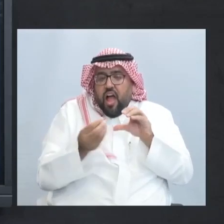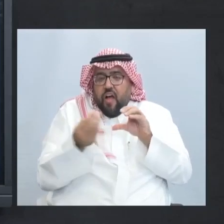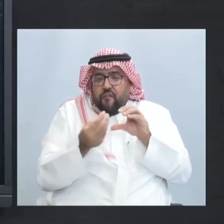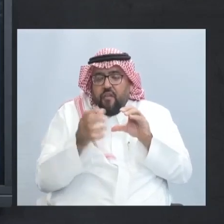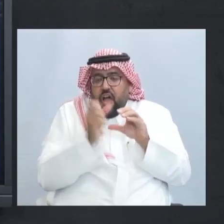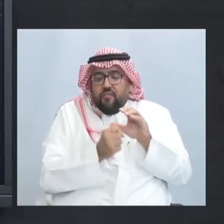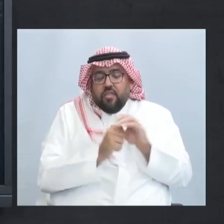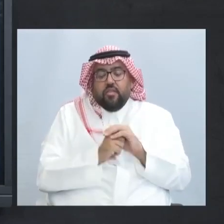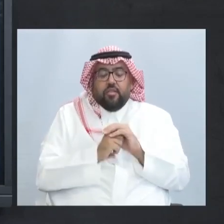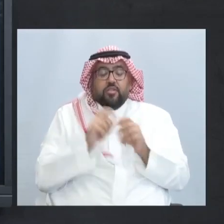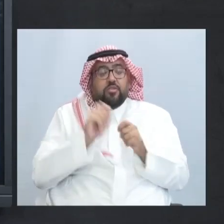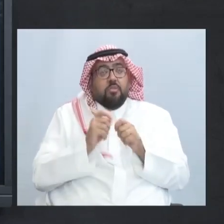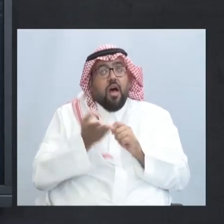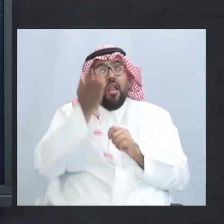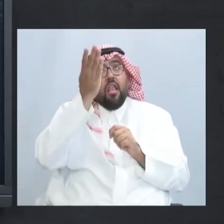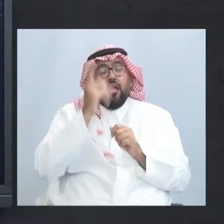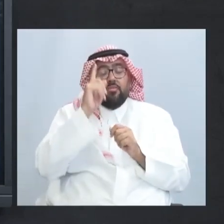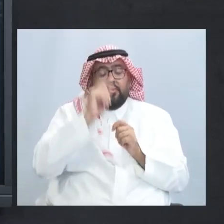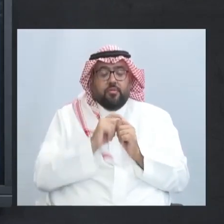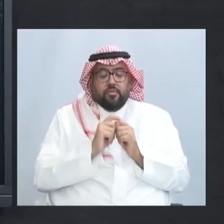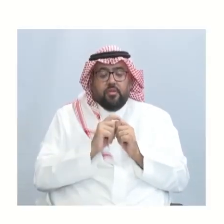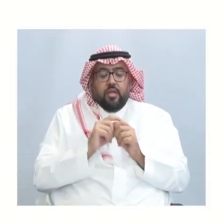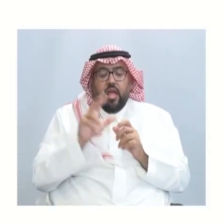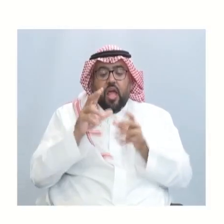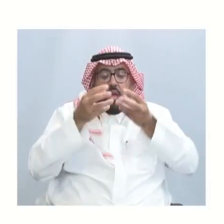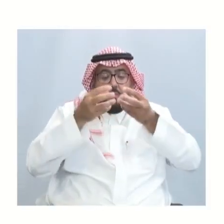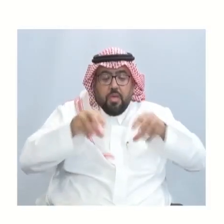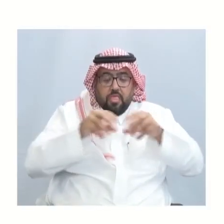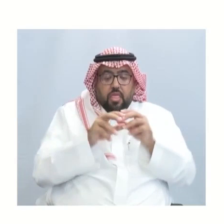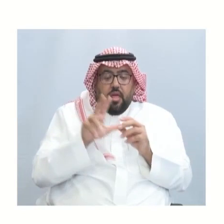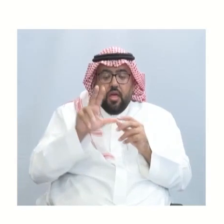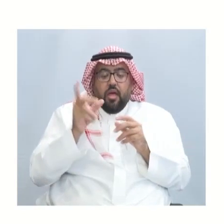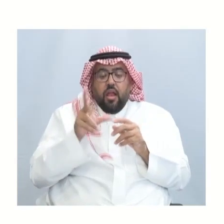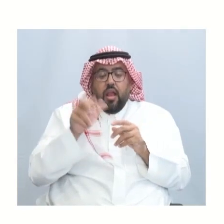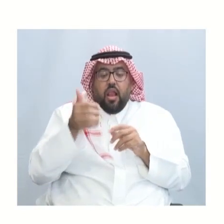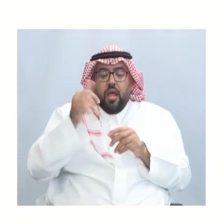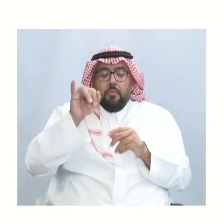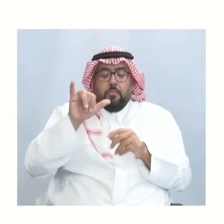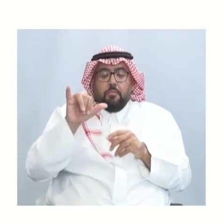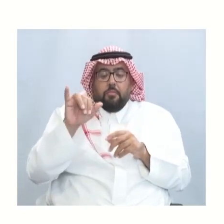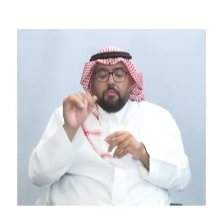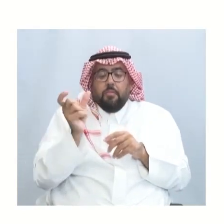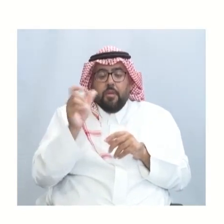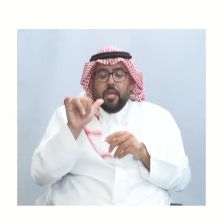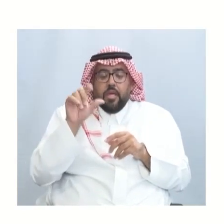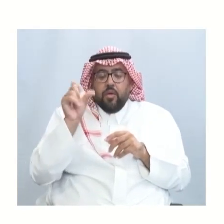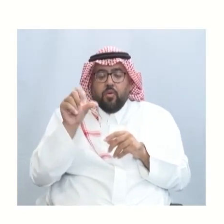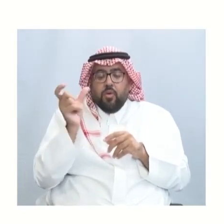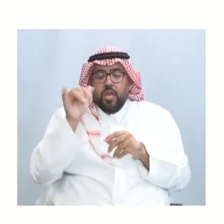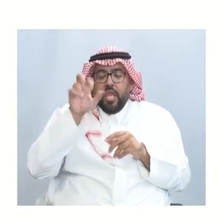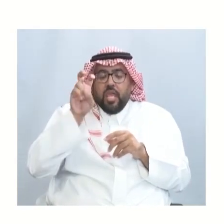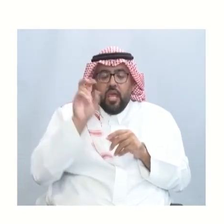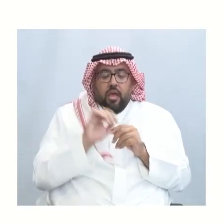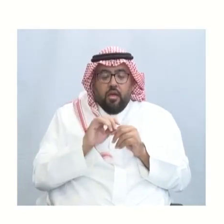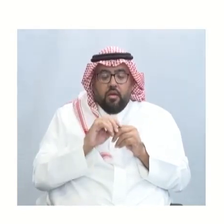التي مكنت الزواحف من العيش على اليابسه ذكرنا البيضه الرهل الامنيون لها دور في حمايه السوائل الداخليه